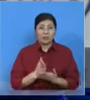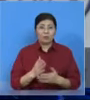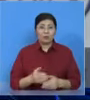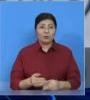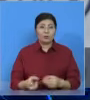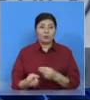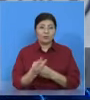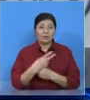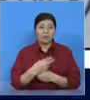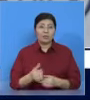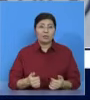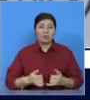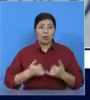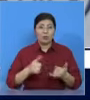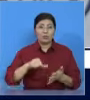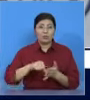для участия. Это